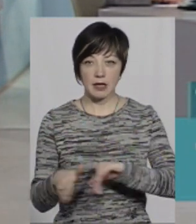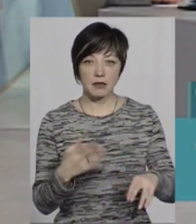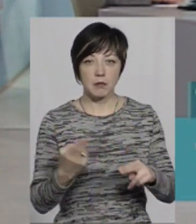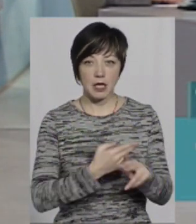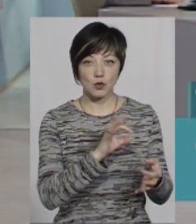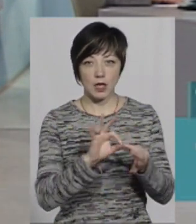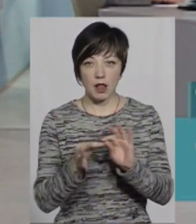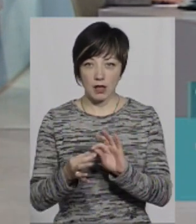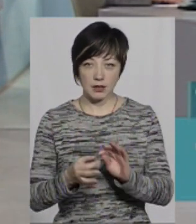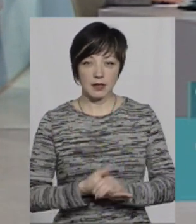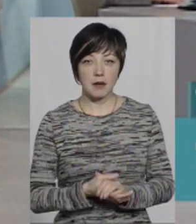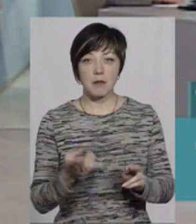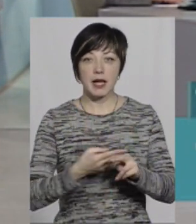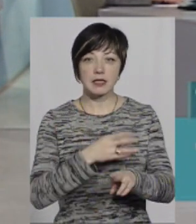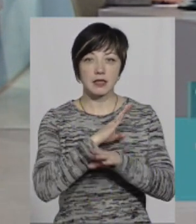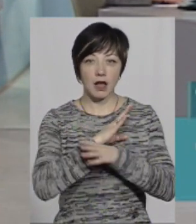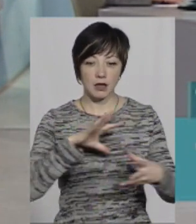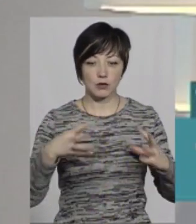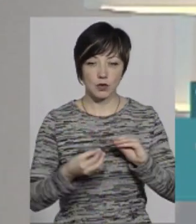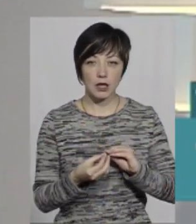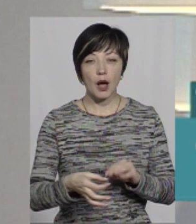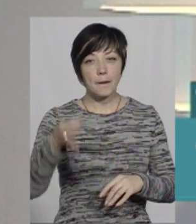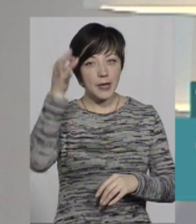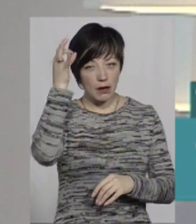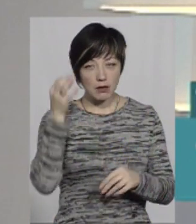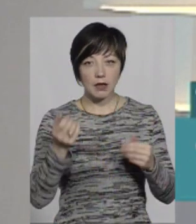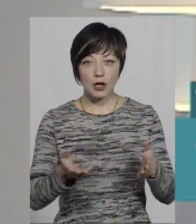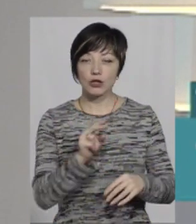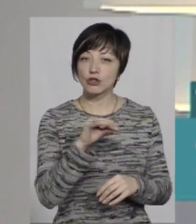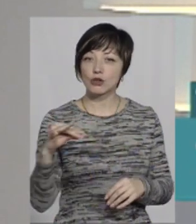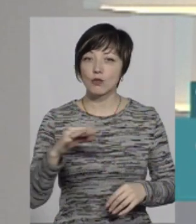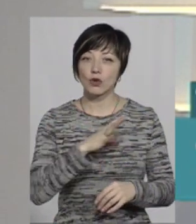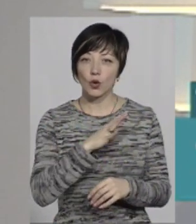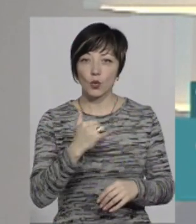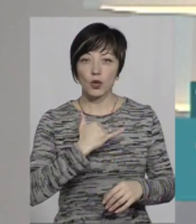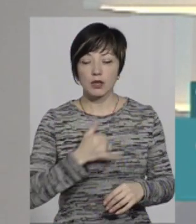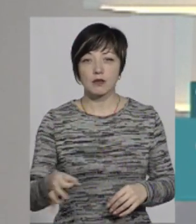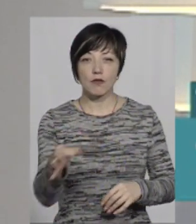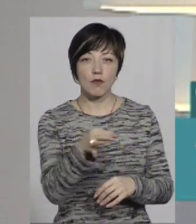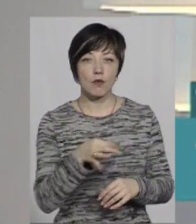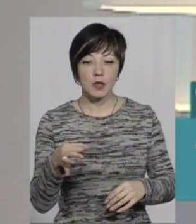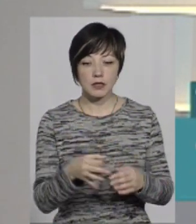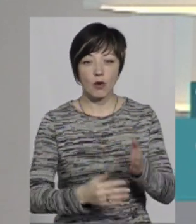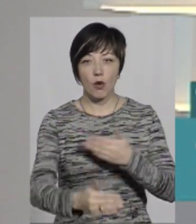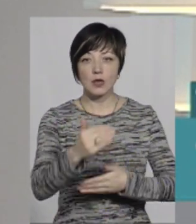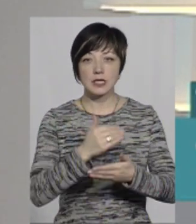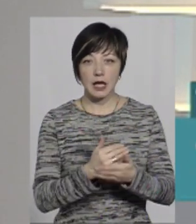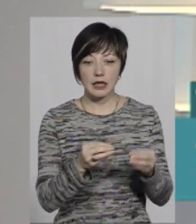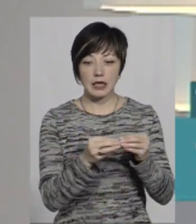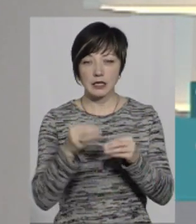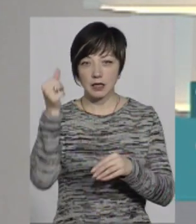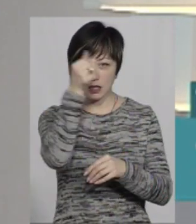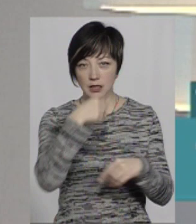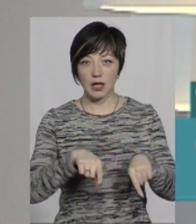без ускладнень і без літальних випадків. А пригадайте, чи були у нас в області там впродовж останніх кількох